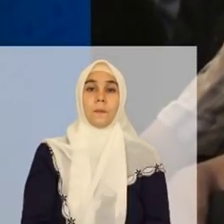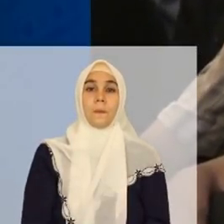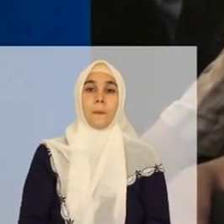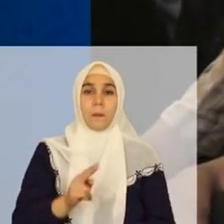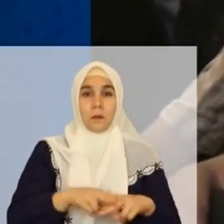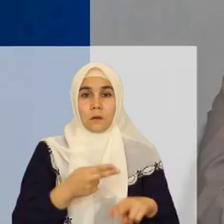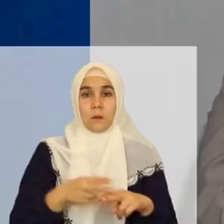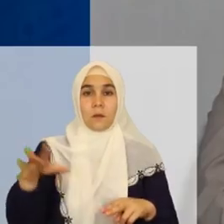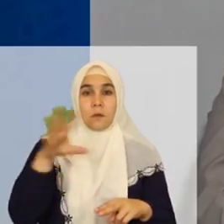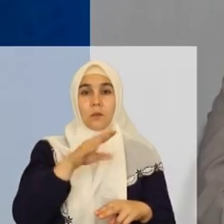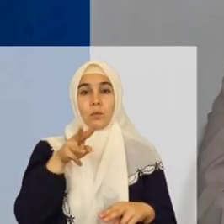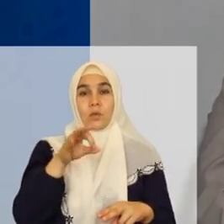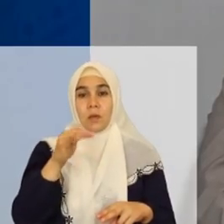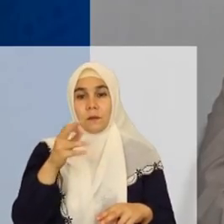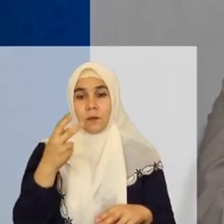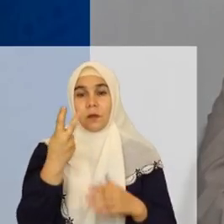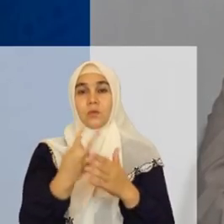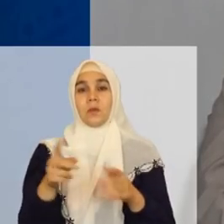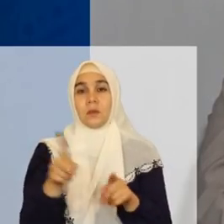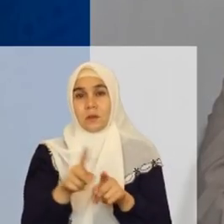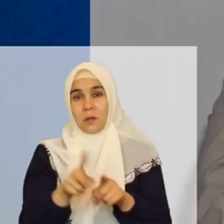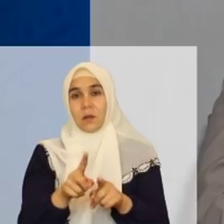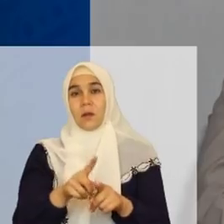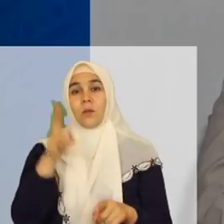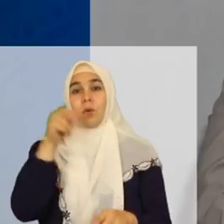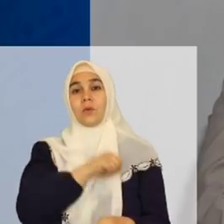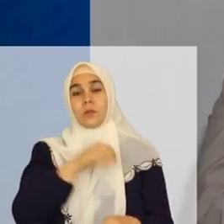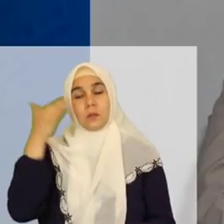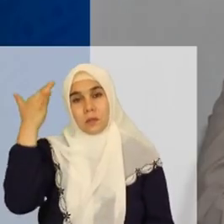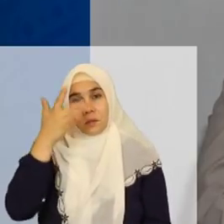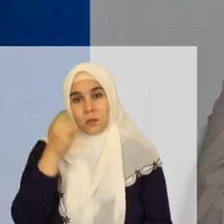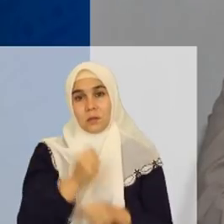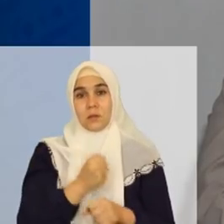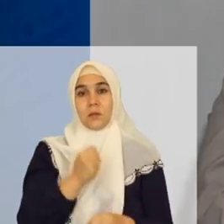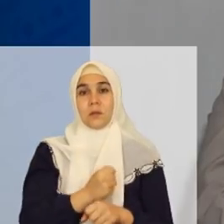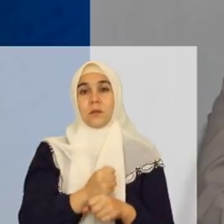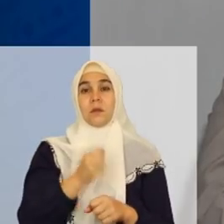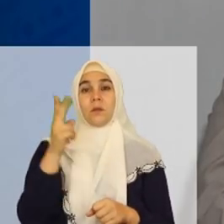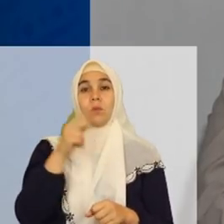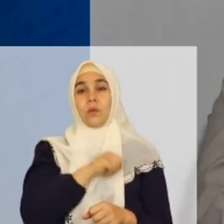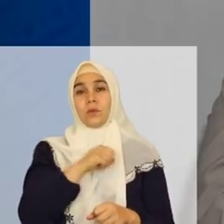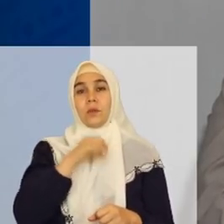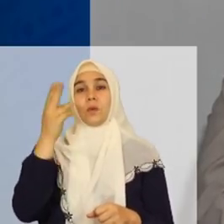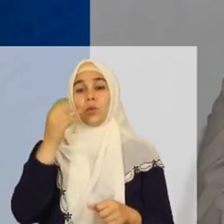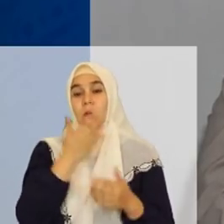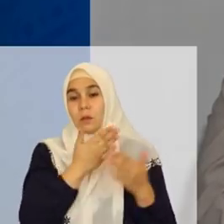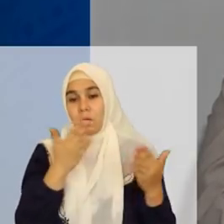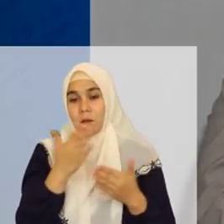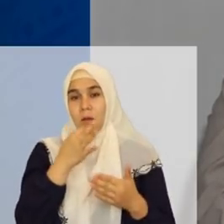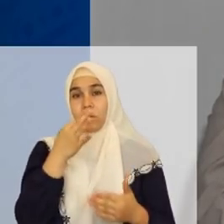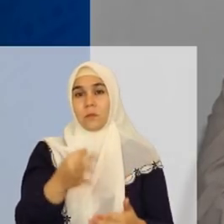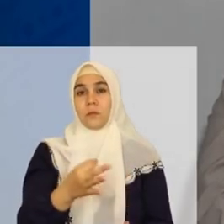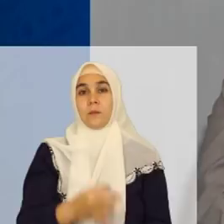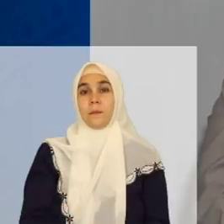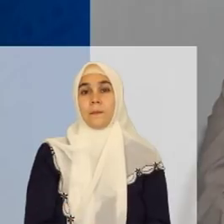Ana undan keyin Muzdalifaga tushadi. Muzdalifada ham shu Allohni zikrini qilish kerak. Alloh taolo Qur'onni o'zida aytgan